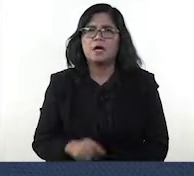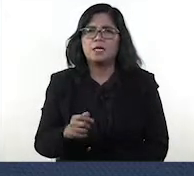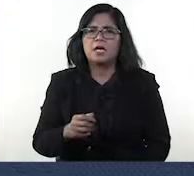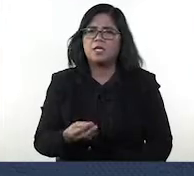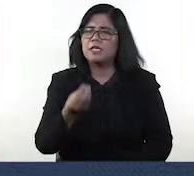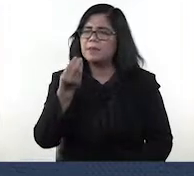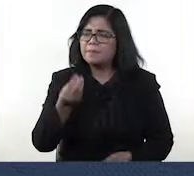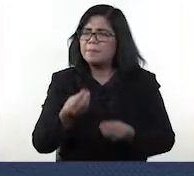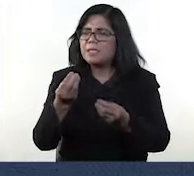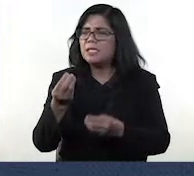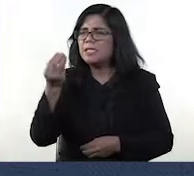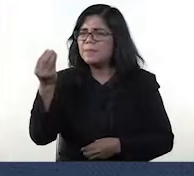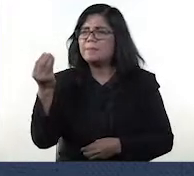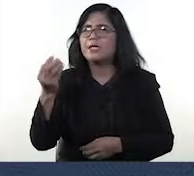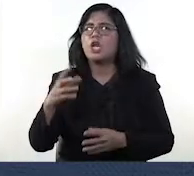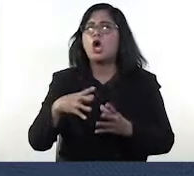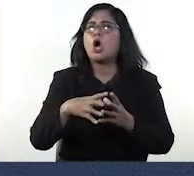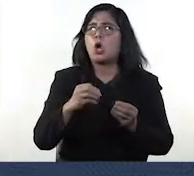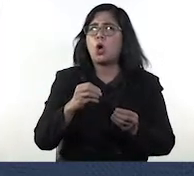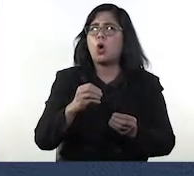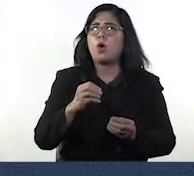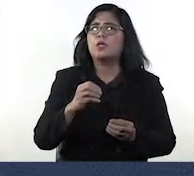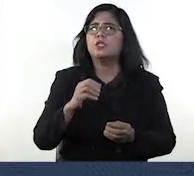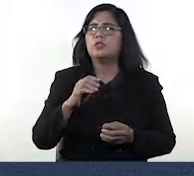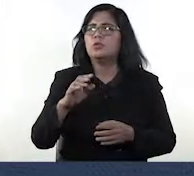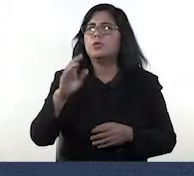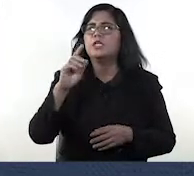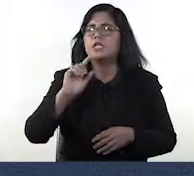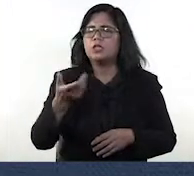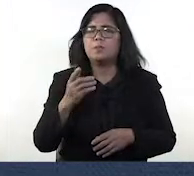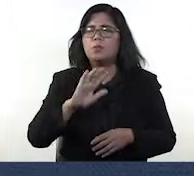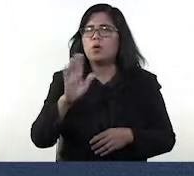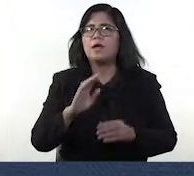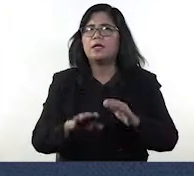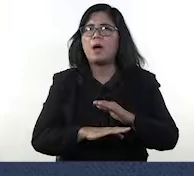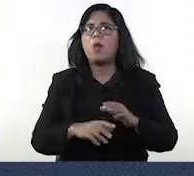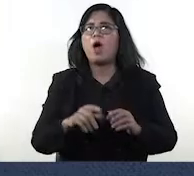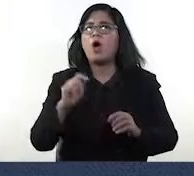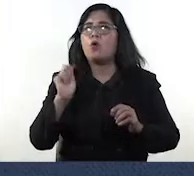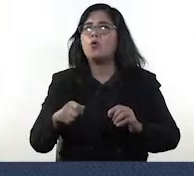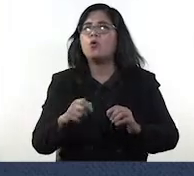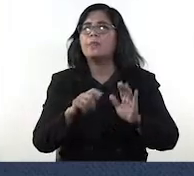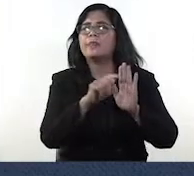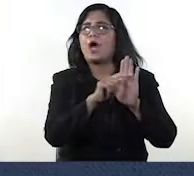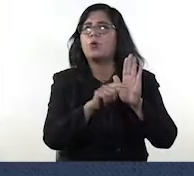dipimpin aroma kamu tidak hidup di bawah hukum Taurat artinya bukan pada aturan-aturan yang